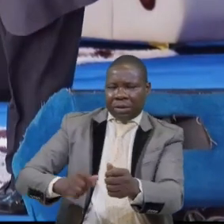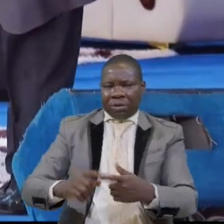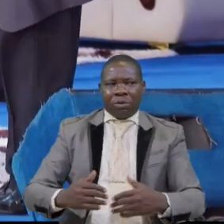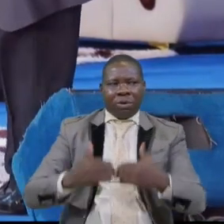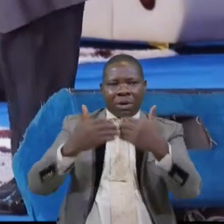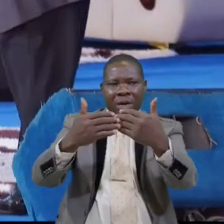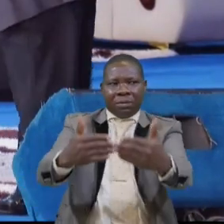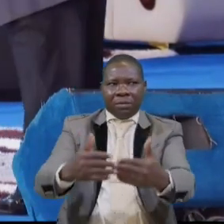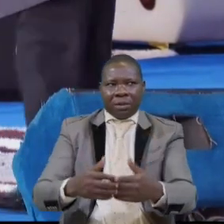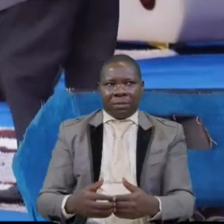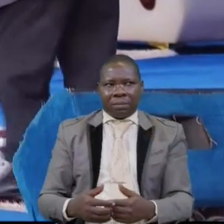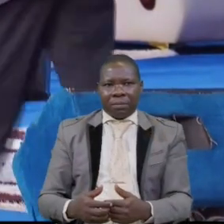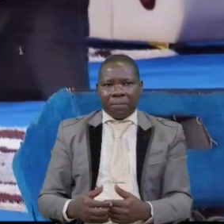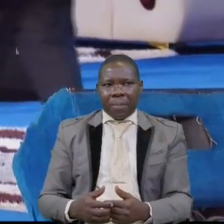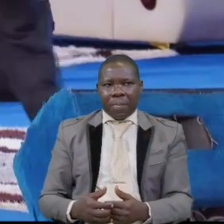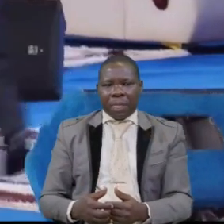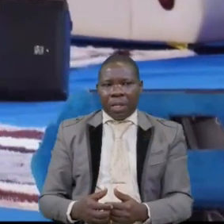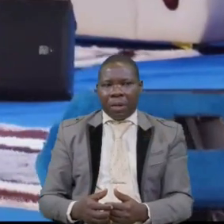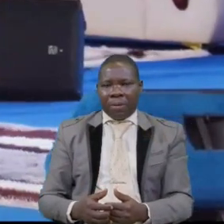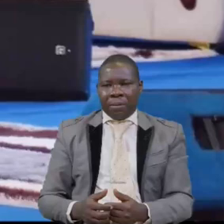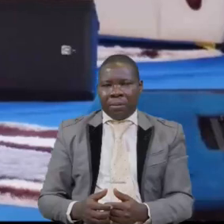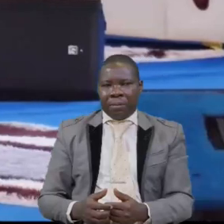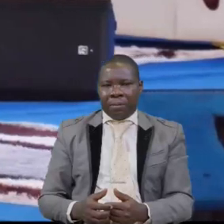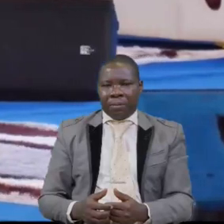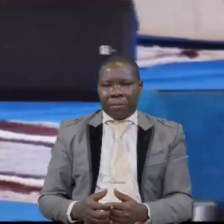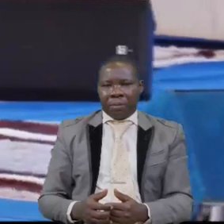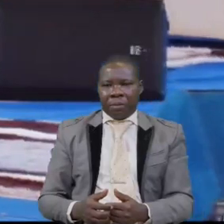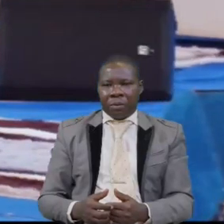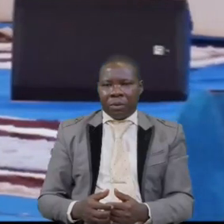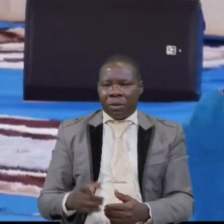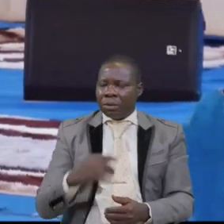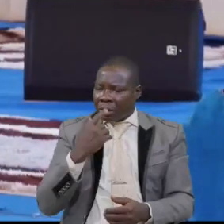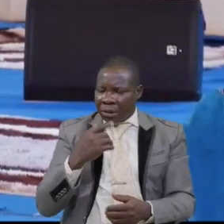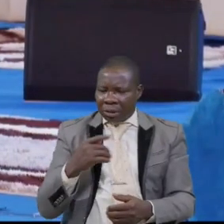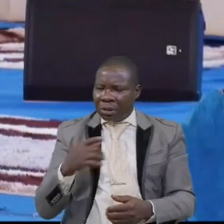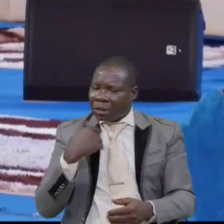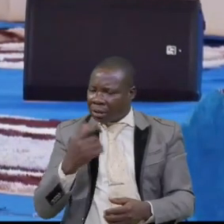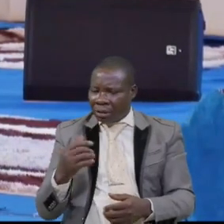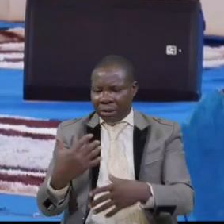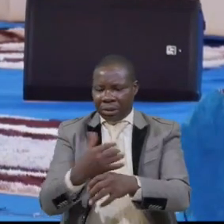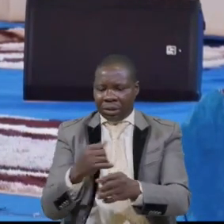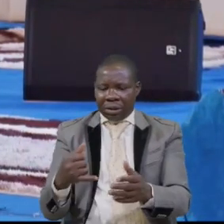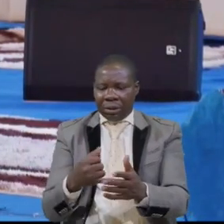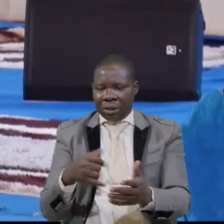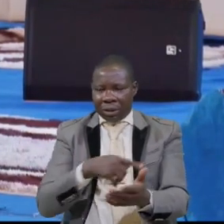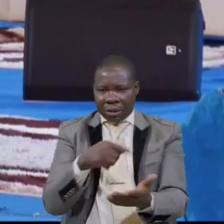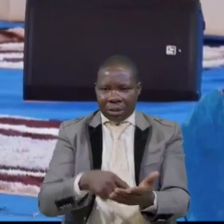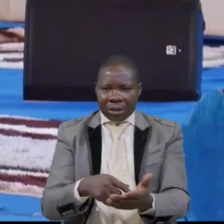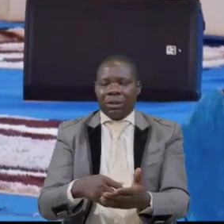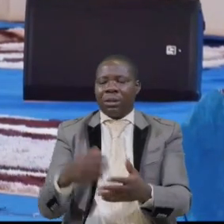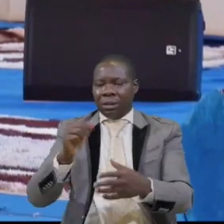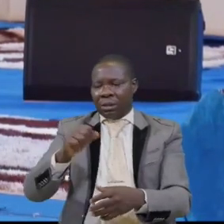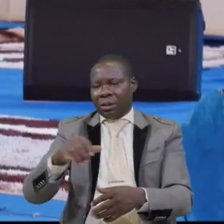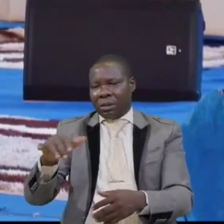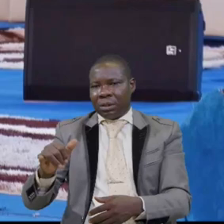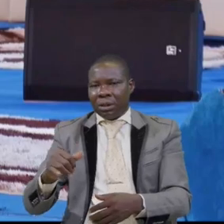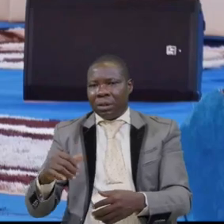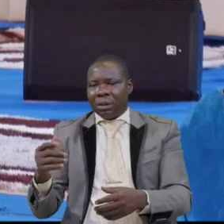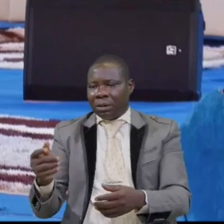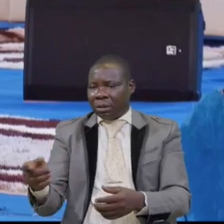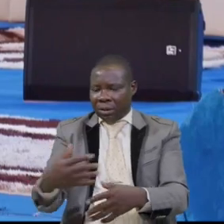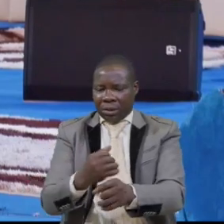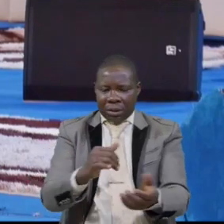Tu ne feras pas beaucoup de progrès. On dit, prends ceci. Oui, monsieur. Et tu avales. Prends ceci. D'accord, tu avales.